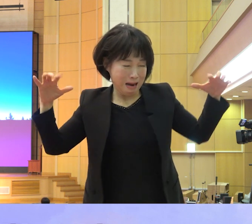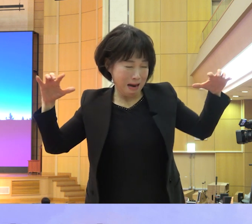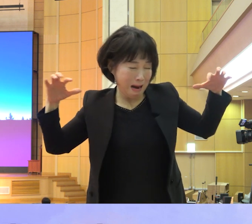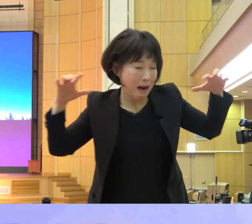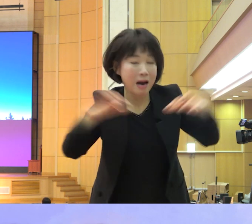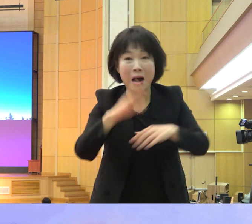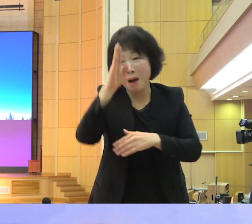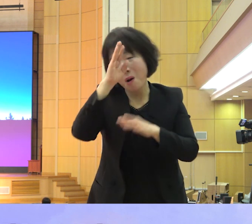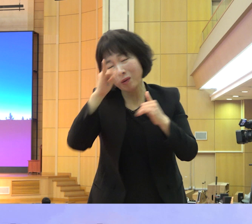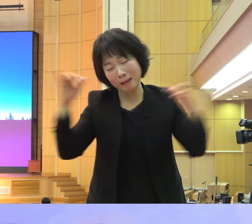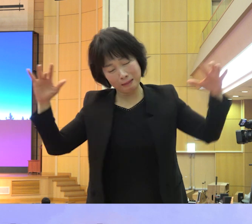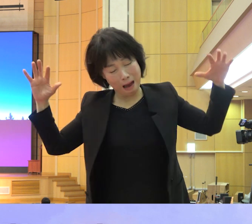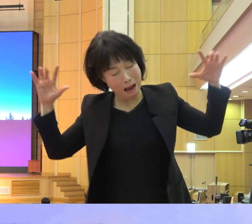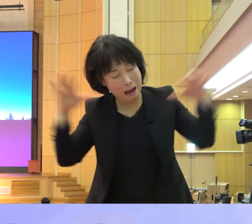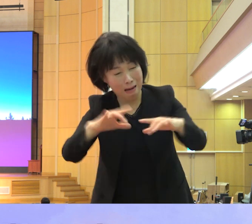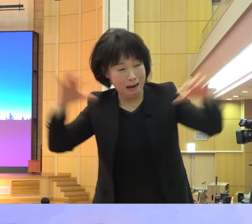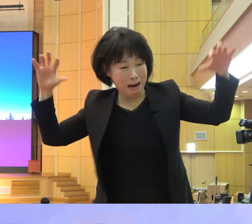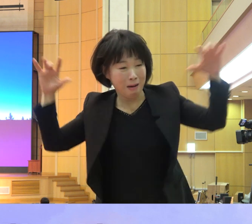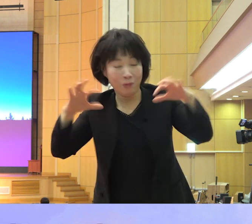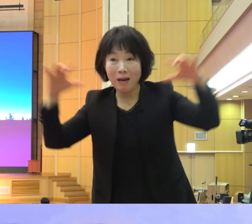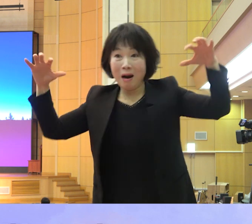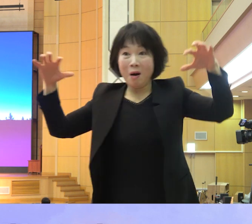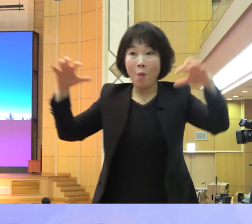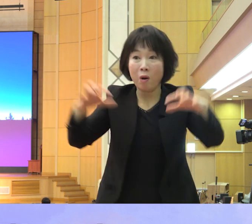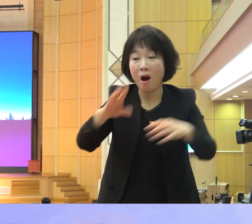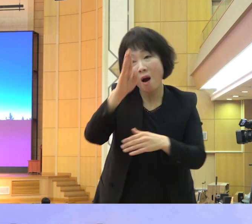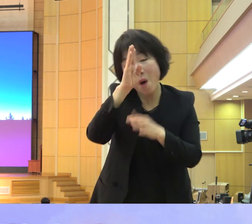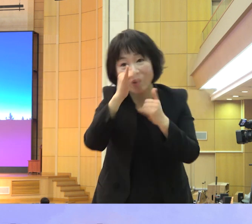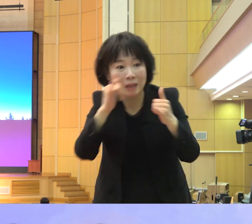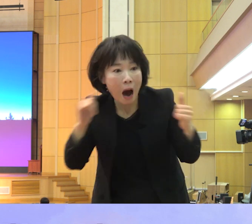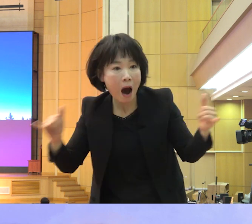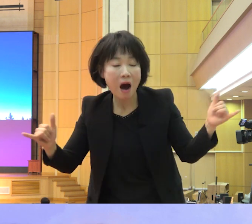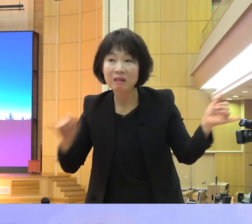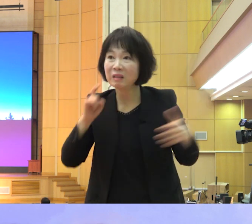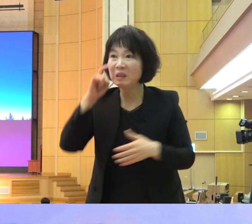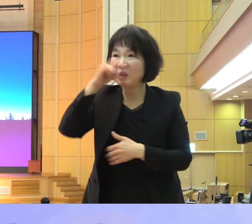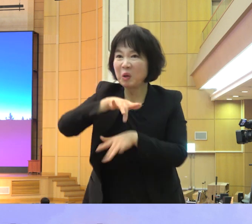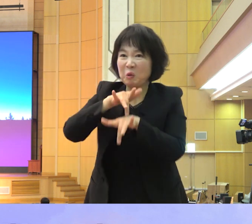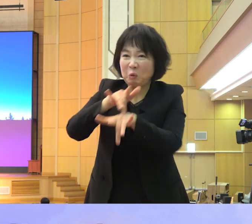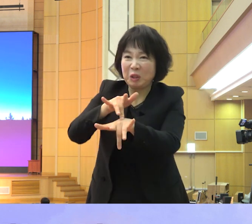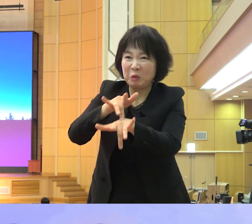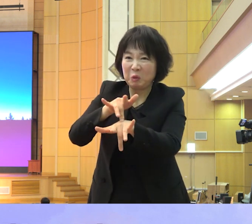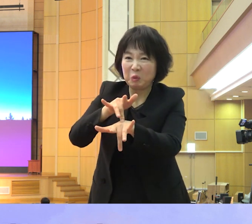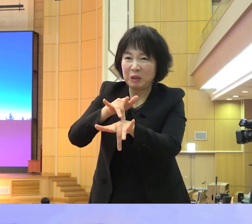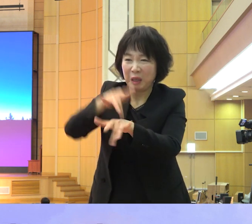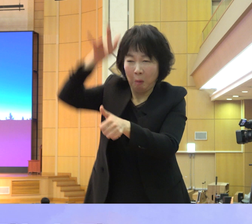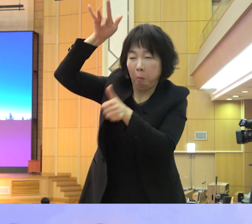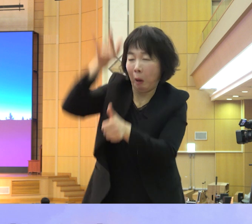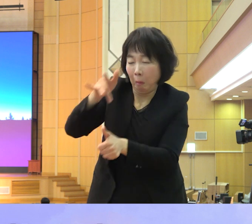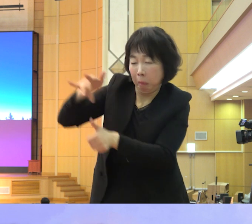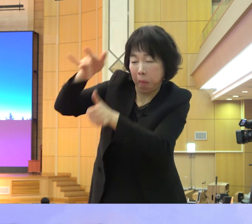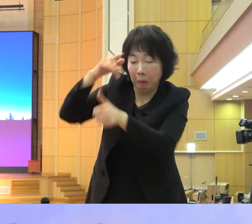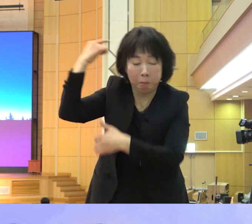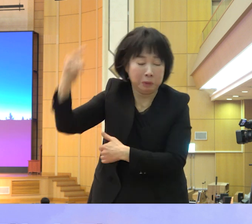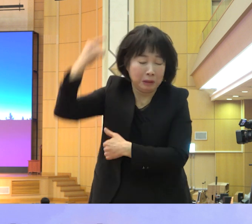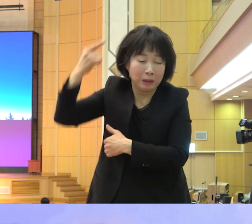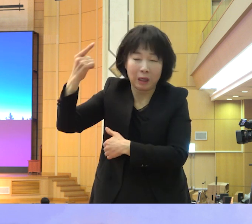허다한 사람들도 모여서 병든 사람과 더러운 귀신에게 괴로움 받는 사람을 데리고